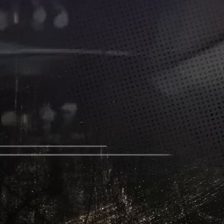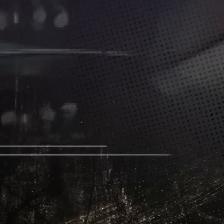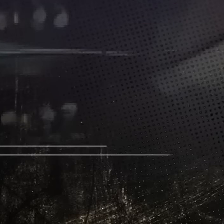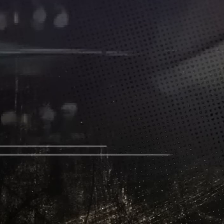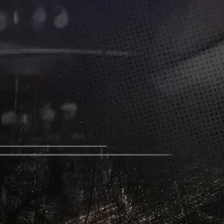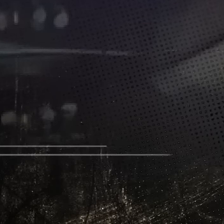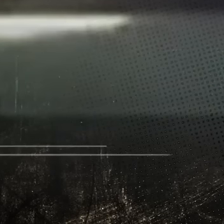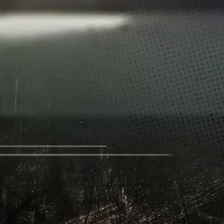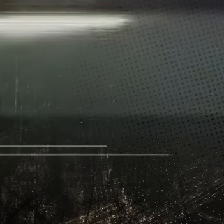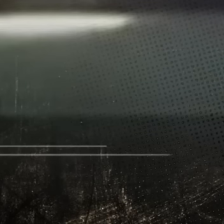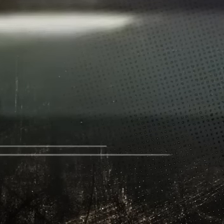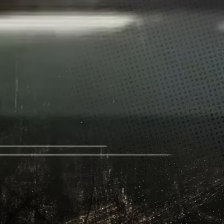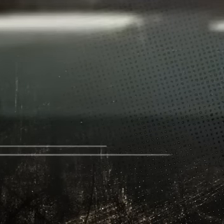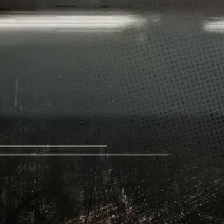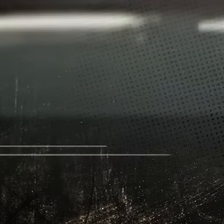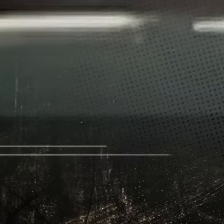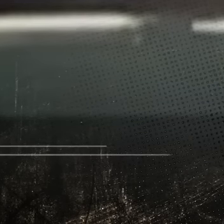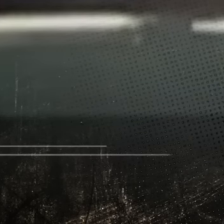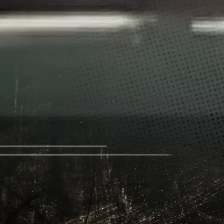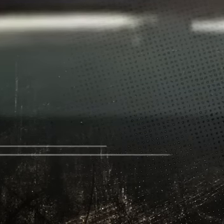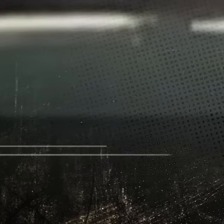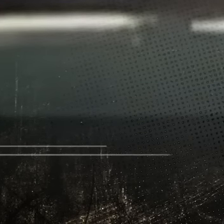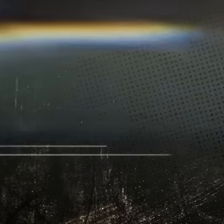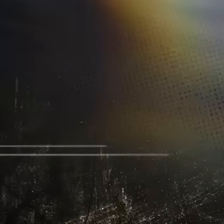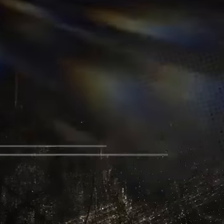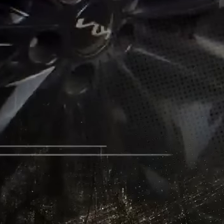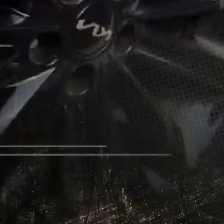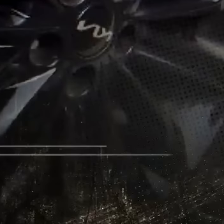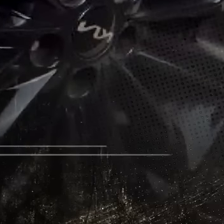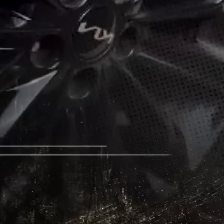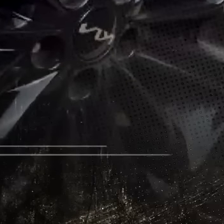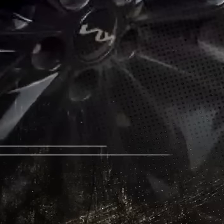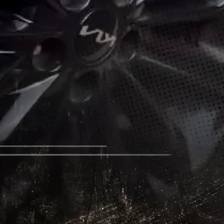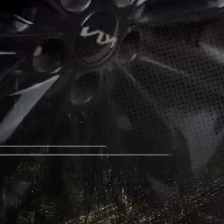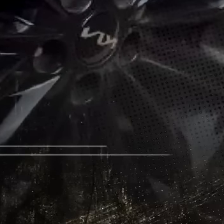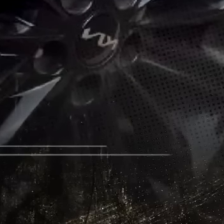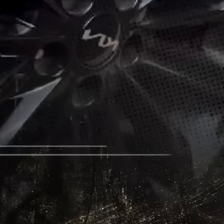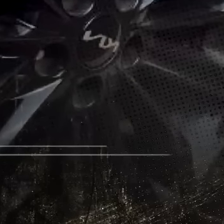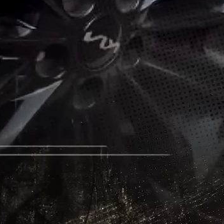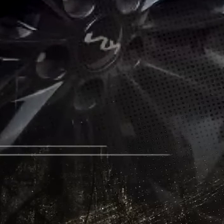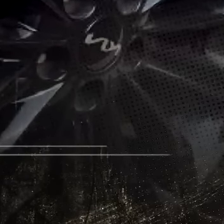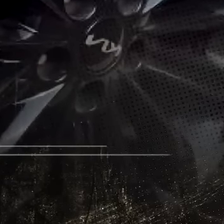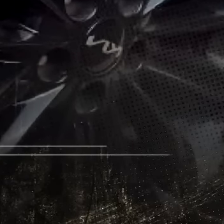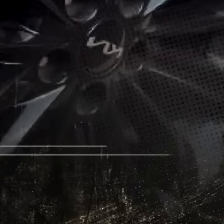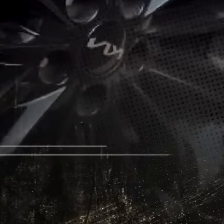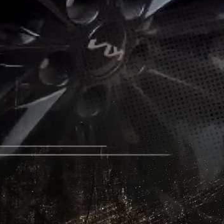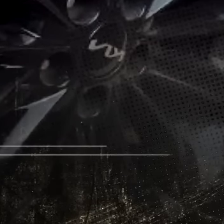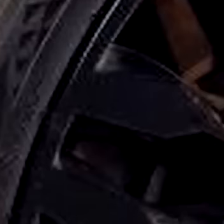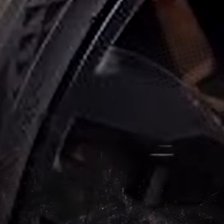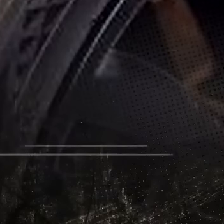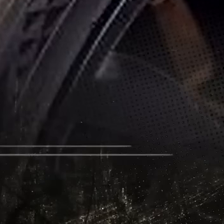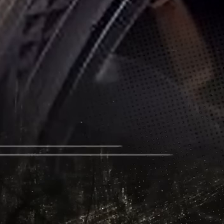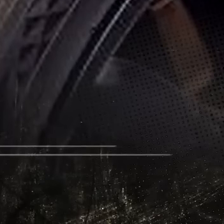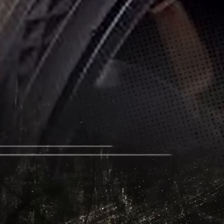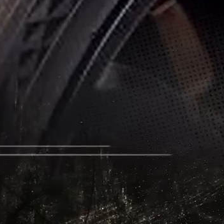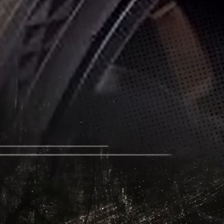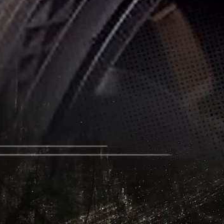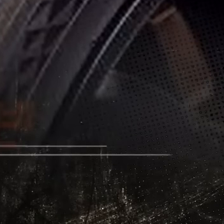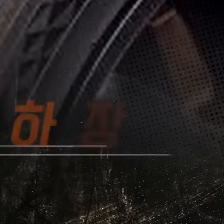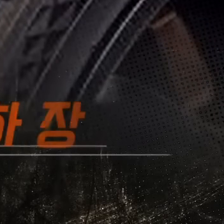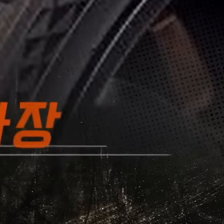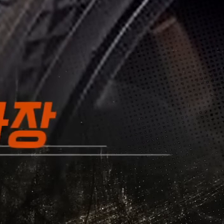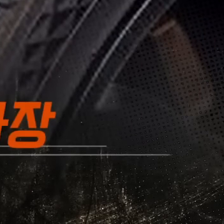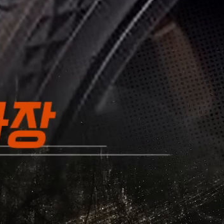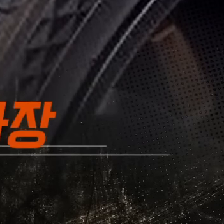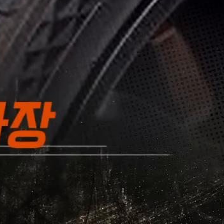주차된 차량을 긁은 남성이 차량과 비슷한 색상으로 페인트 칠을 해놨다는 차주의 사연이 전해졌습니다. 가해자는